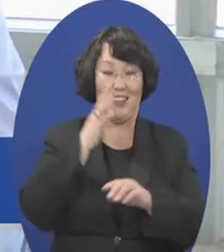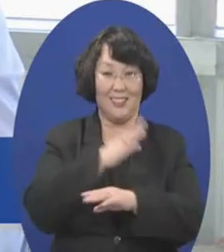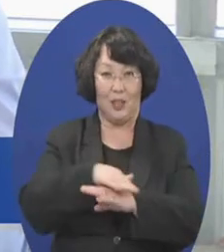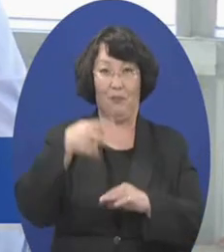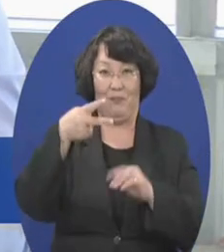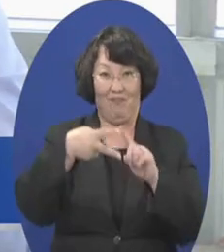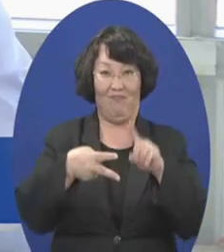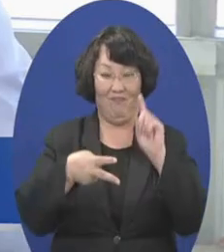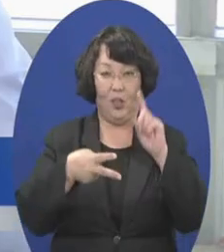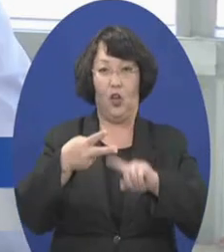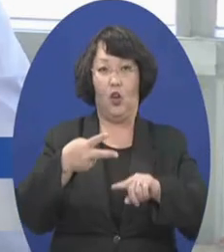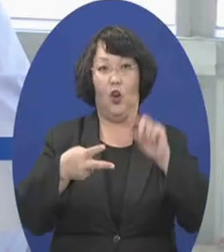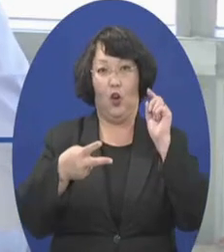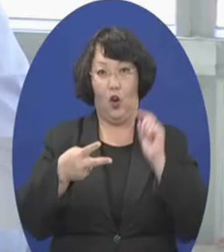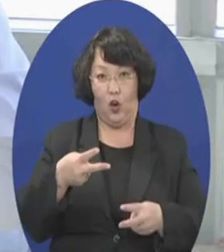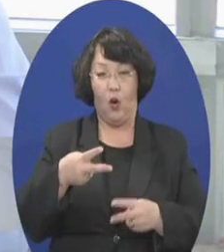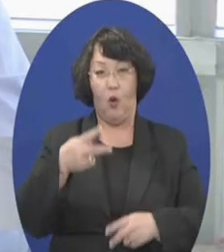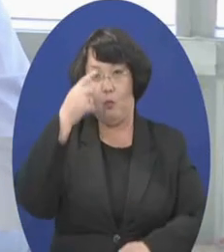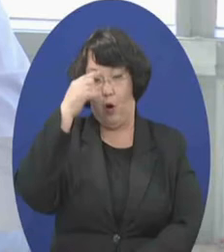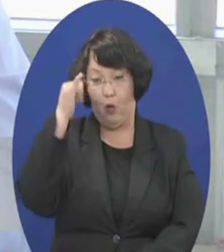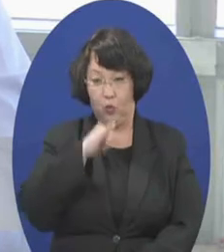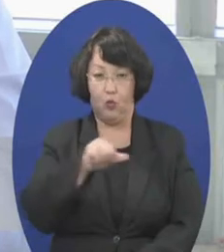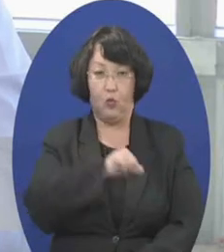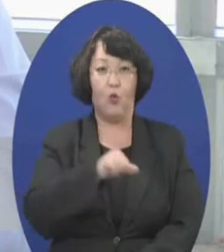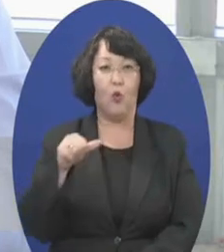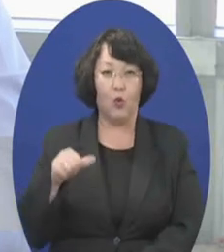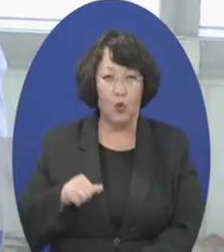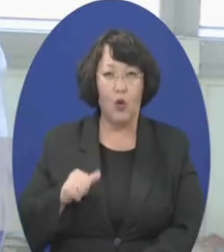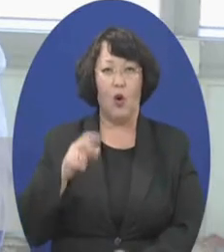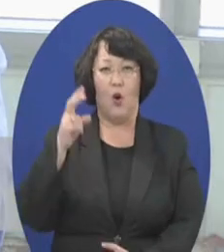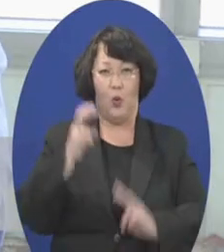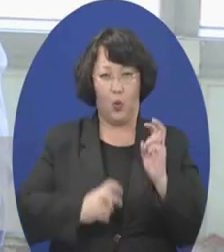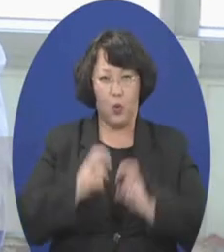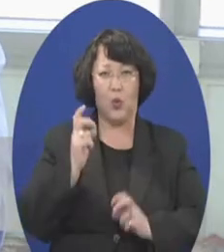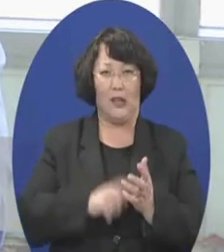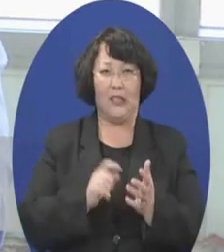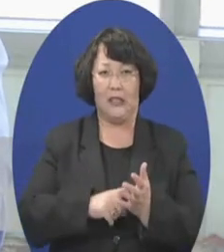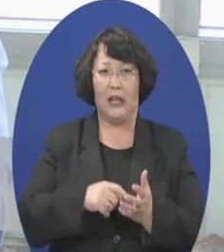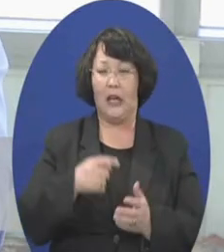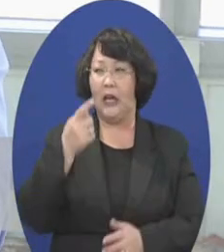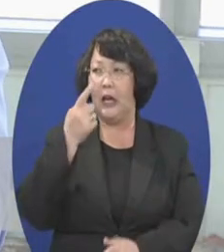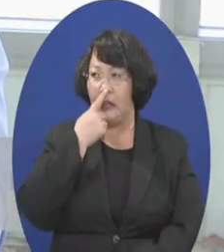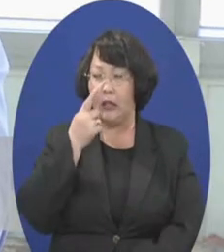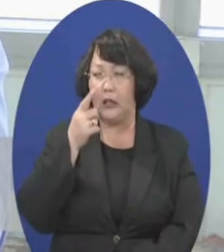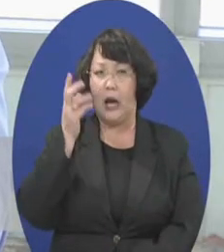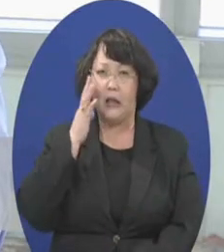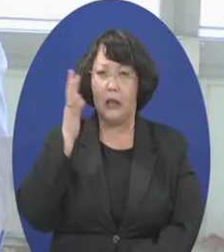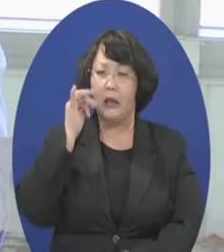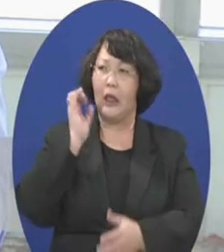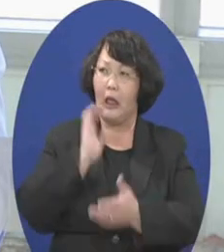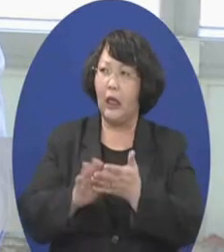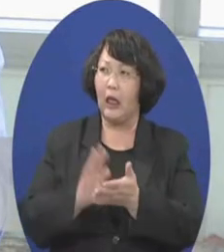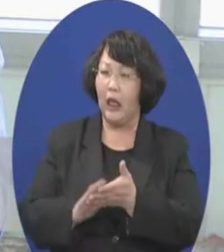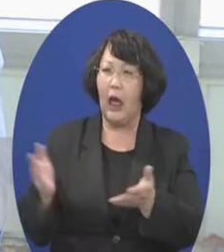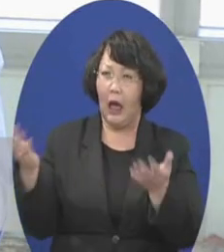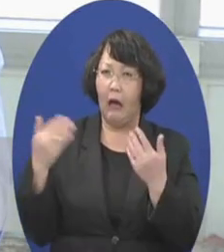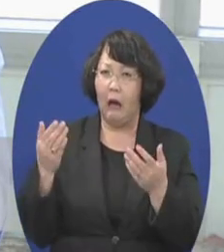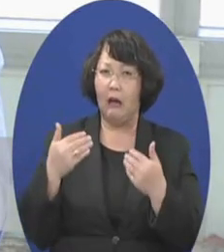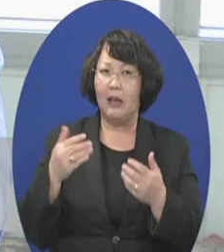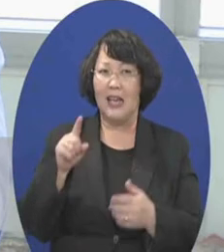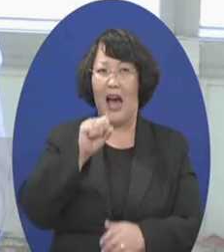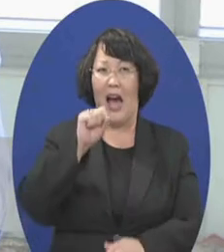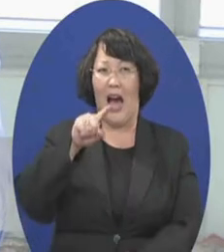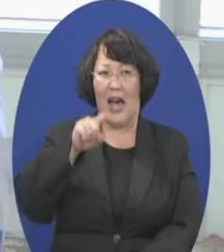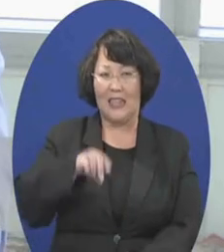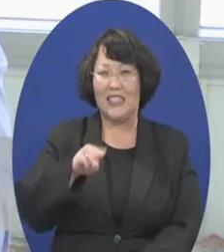гэхээр үйлдвэрлэх хэрэгтэй. Монгол улс одоо үйлдвэрлэгч улс болох хэрэгтэй. Тэгэхгүй бол одоо нөгөө алт цэс нүүрсээ зарж